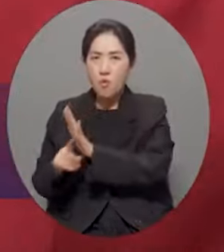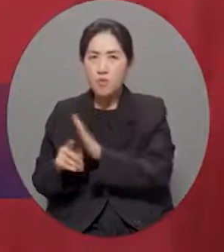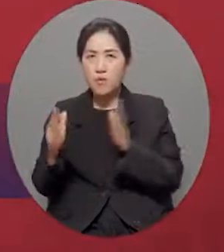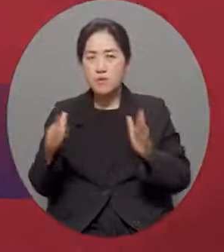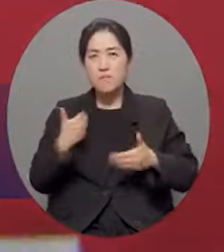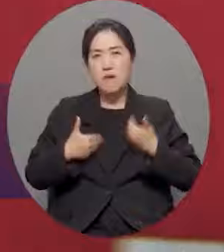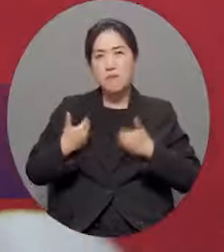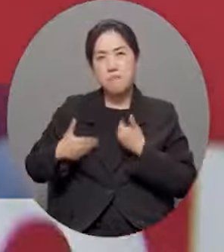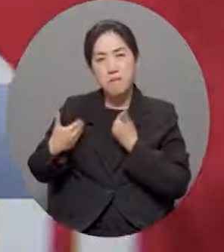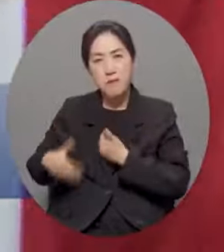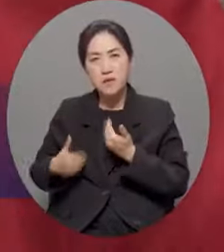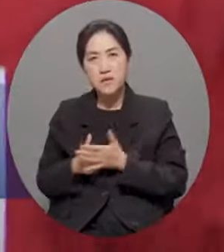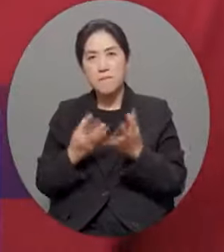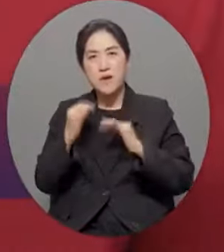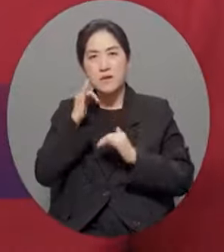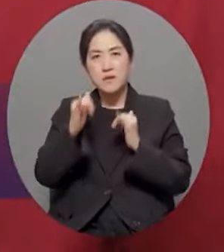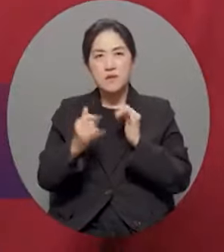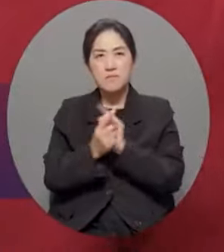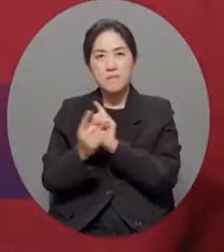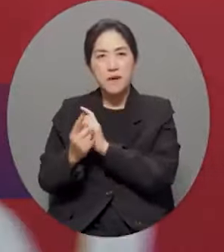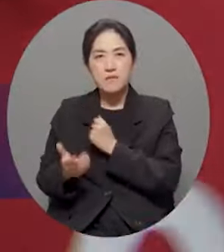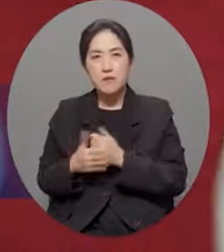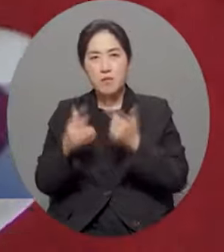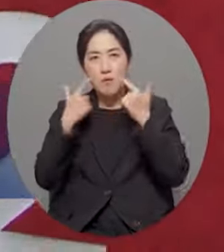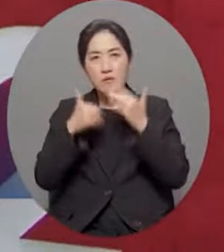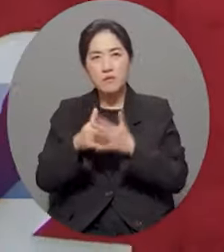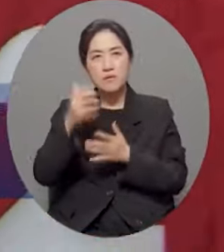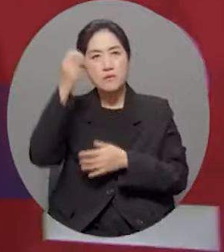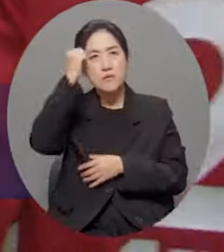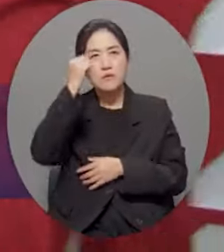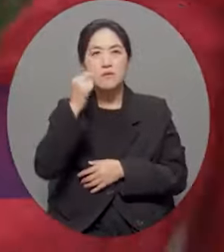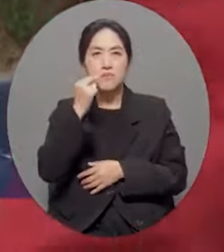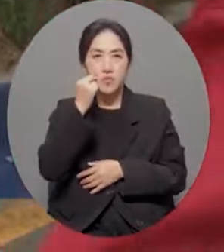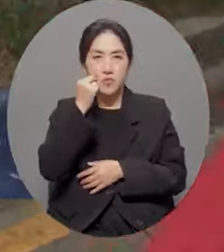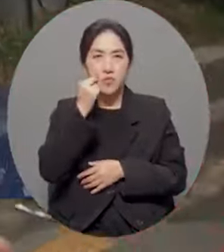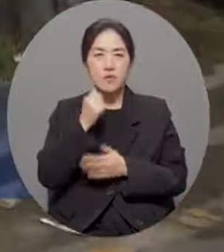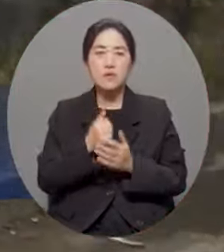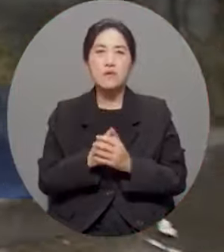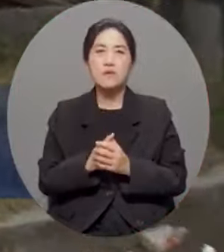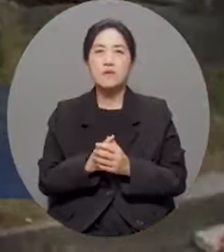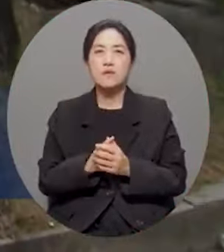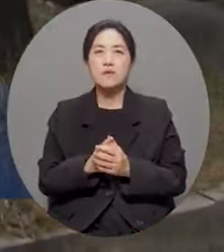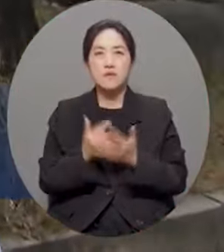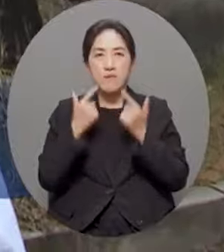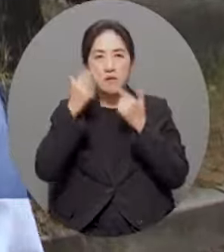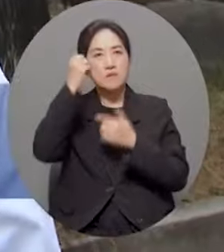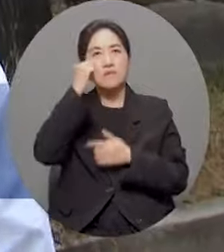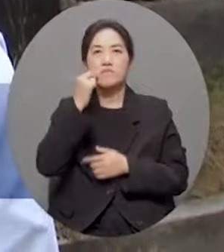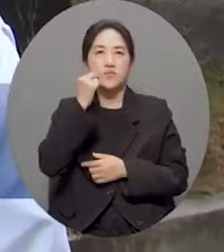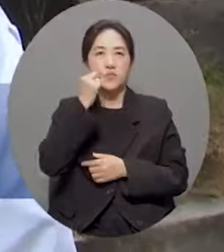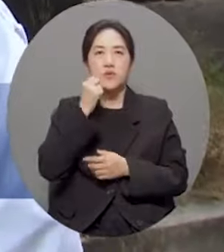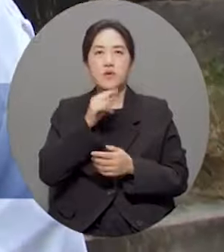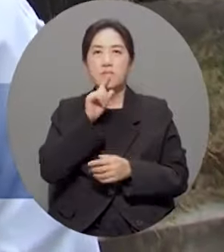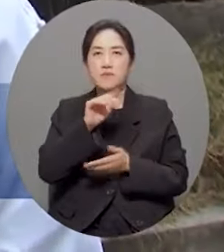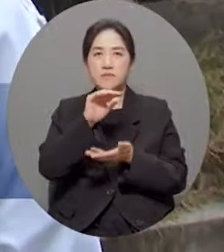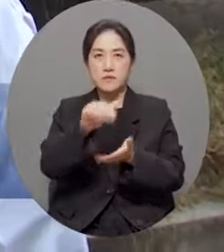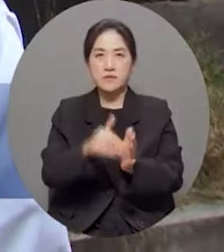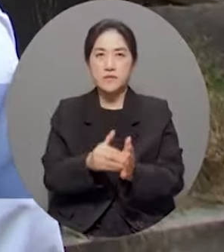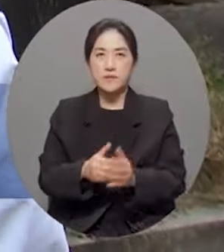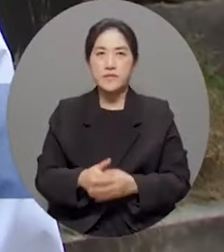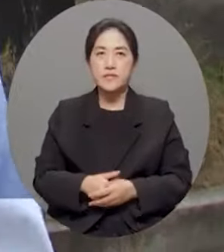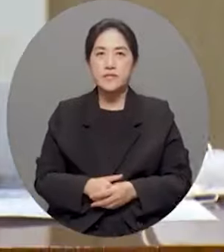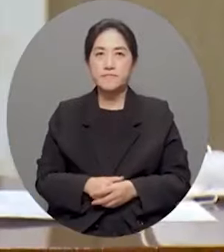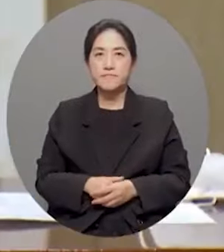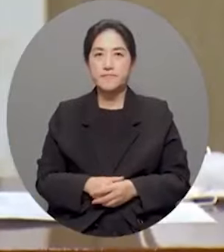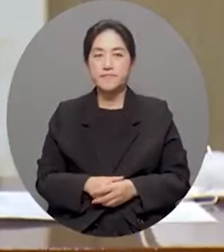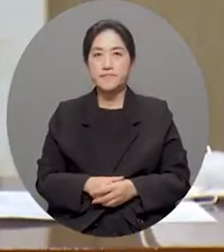중에 바쁘게 지내고 많은 사람들을 만나기 때문에 만나기 때문에 정확하게 그런 걸 기억을 할 수가 없다라고 말씀을 드린